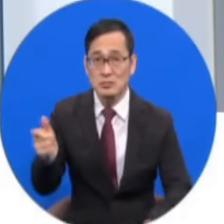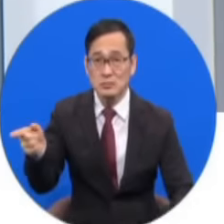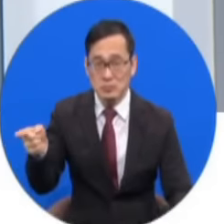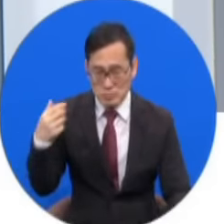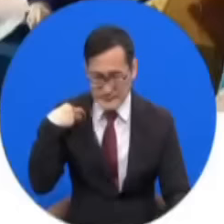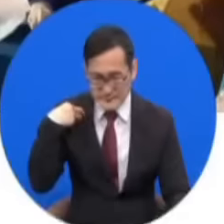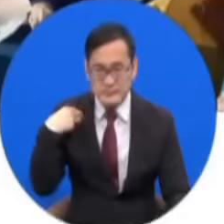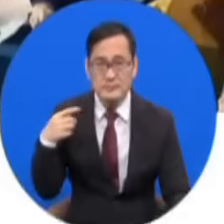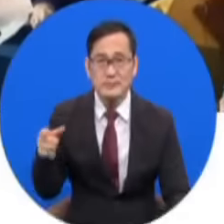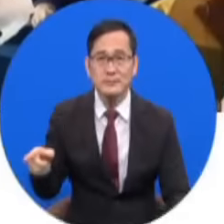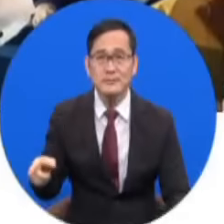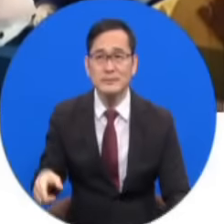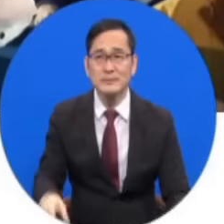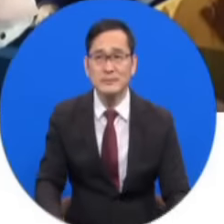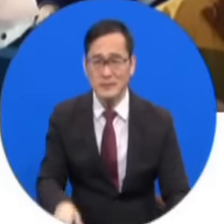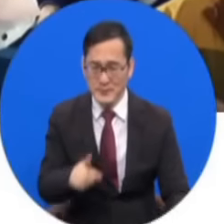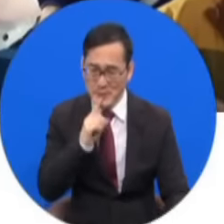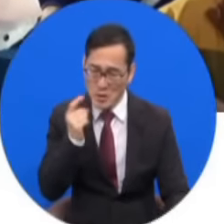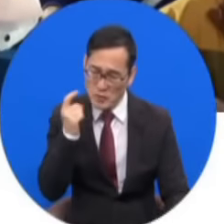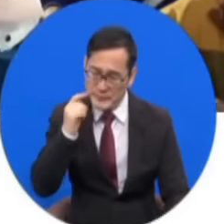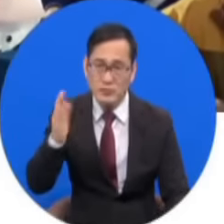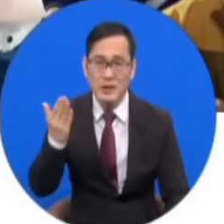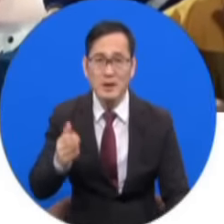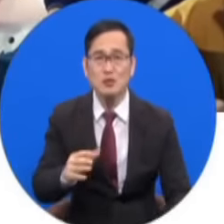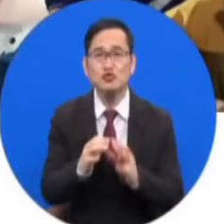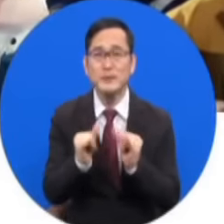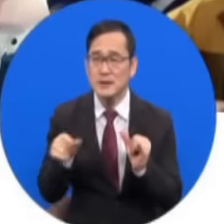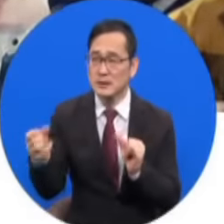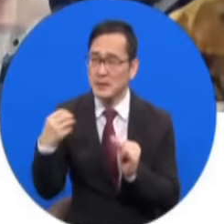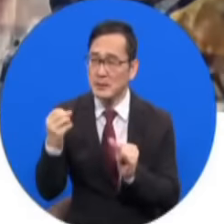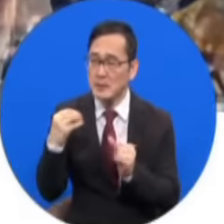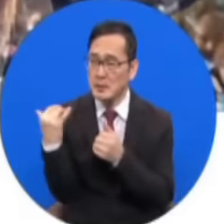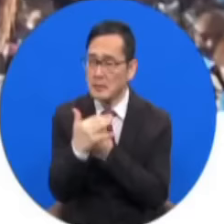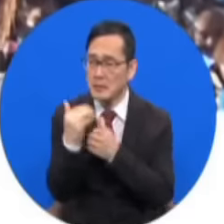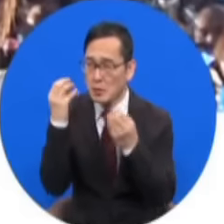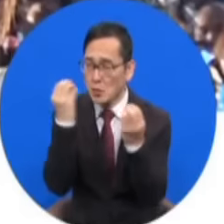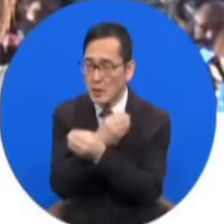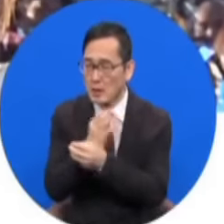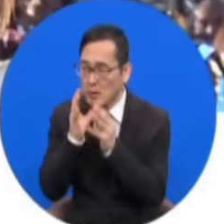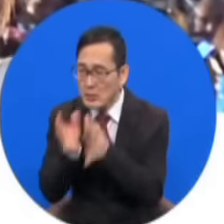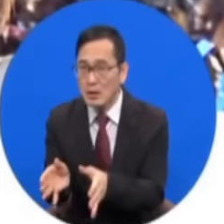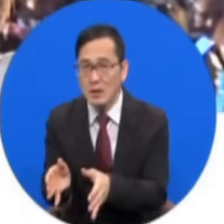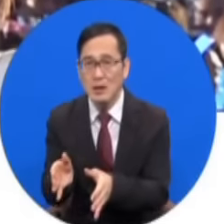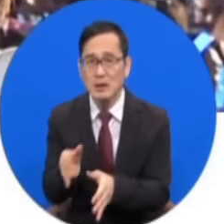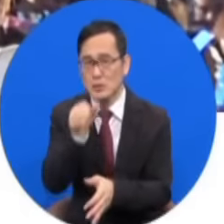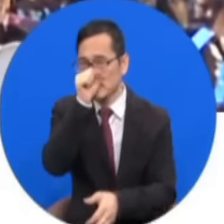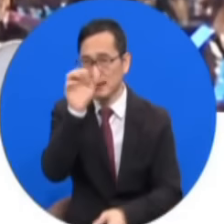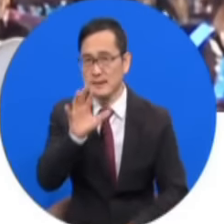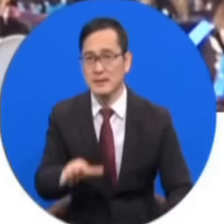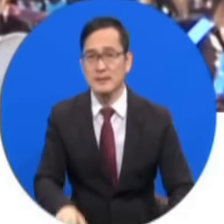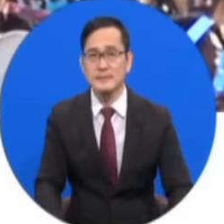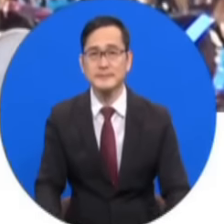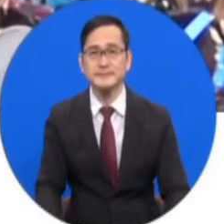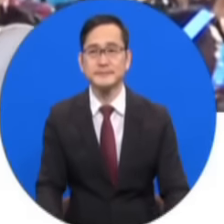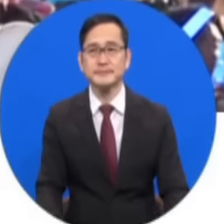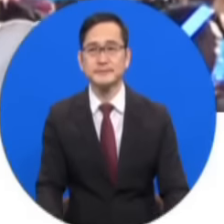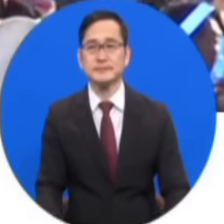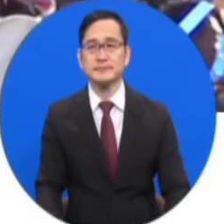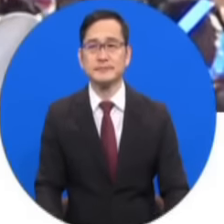발언들로 인해서 국민들이 굉장히 오해하고 왜곡된 진실이 전달되는 거 아니겠습니까 그렇기 때문에 좀